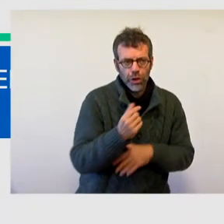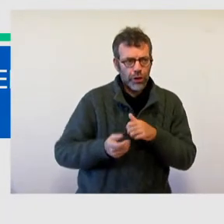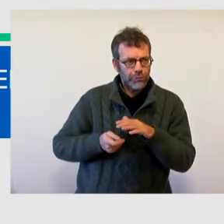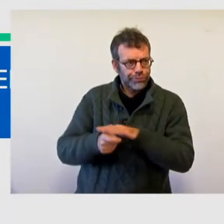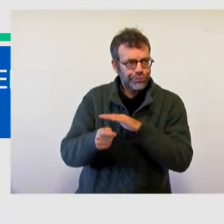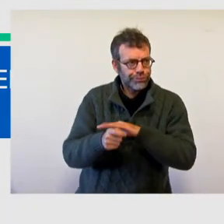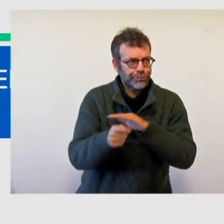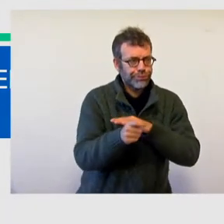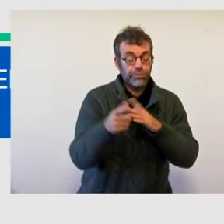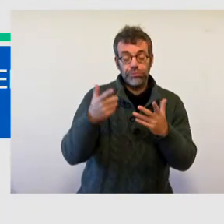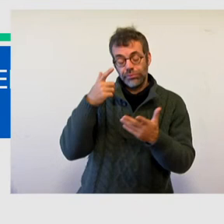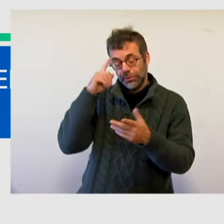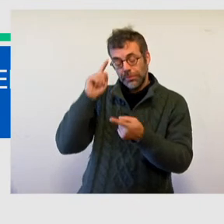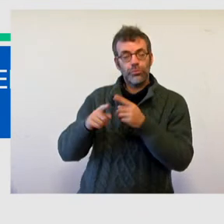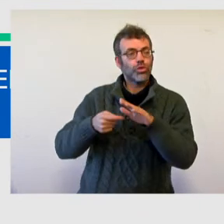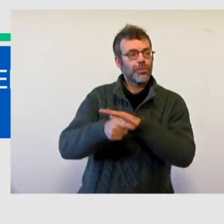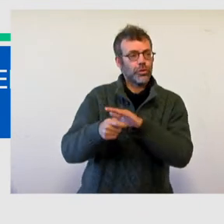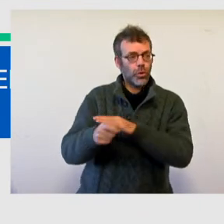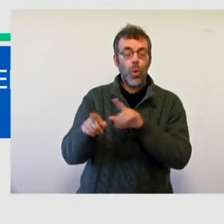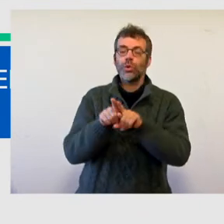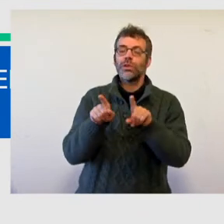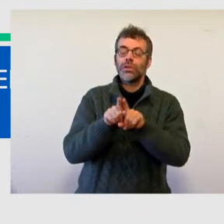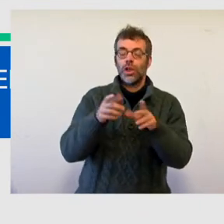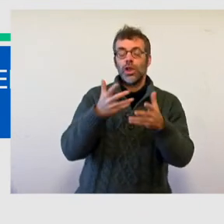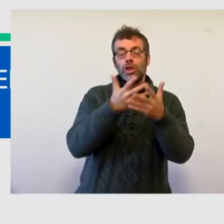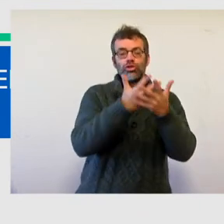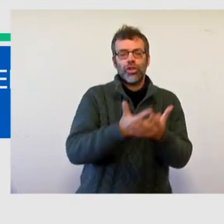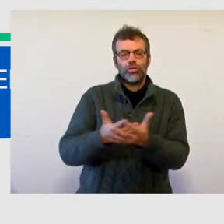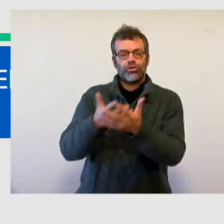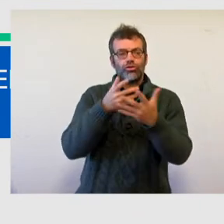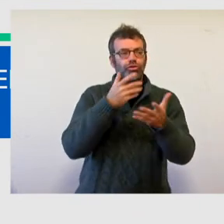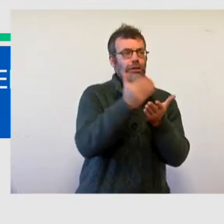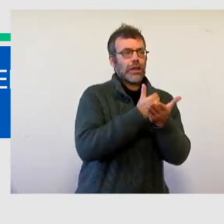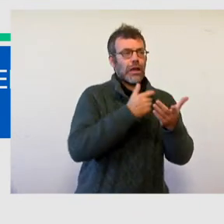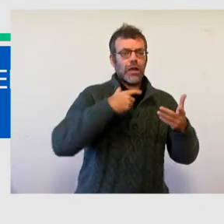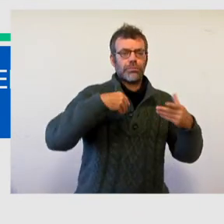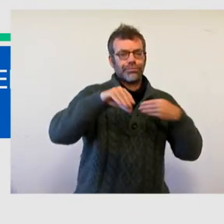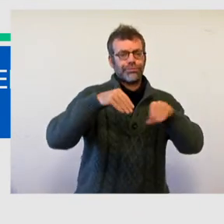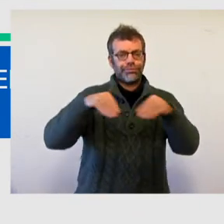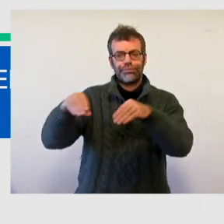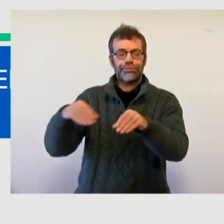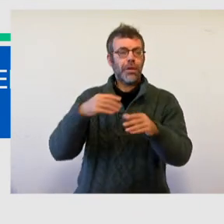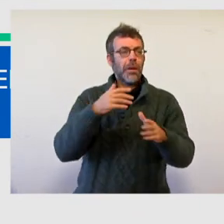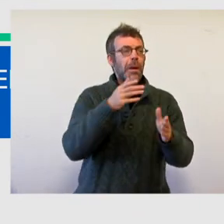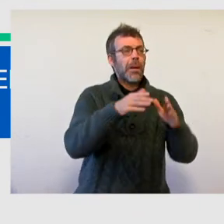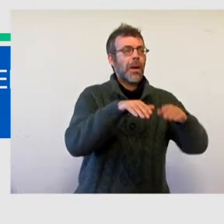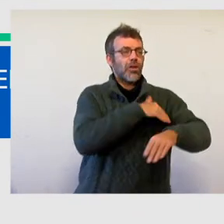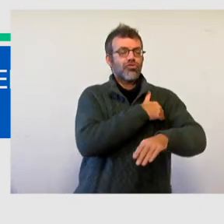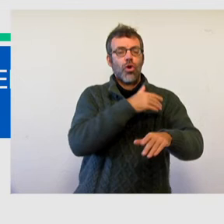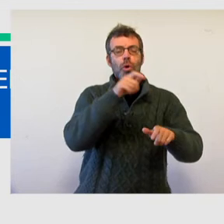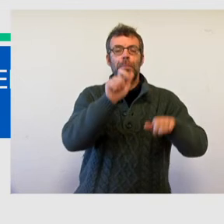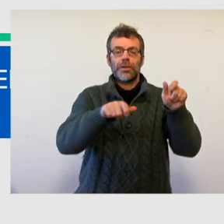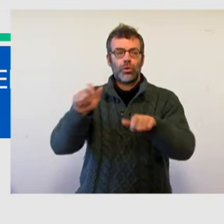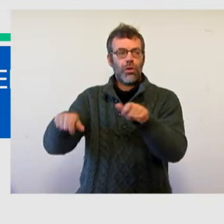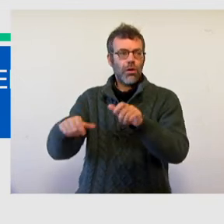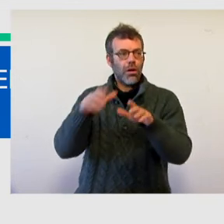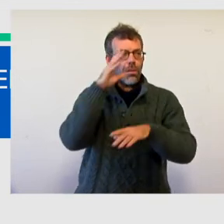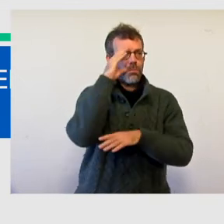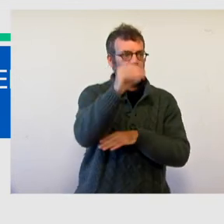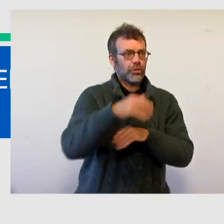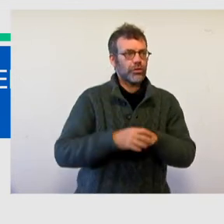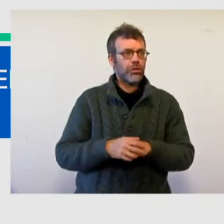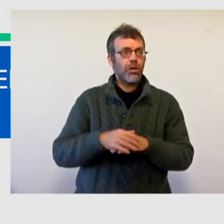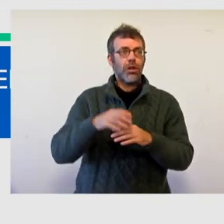niveau des charges de personnel, nous avons une évolution qui est liée à trois grands facteurs. Le classique effet GVT, l'ouverture de